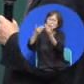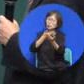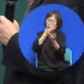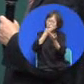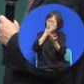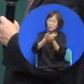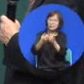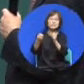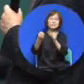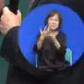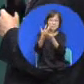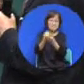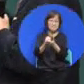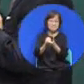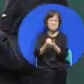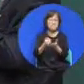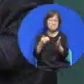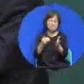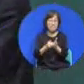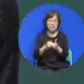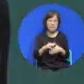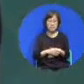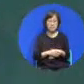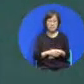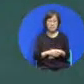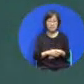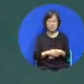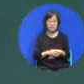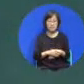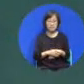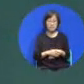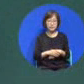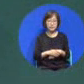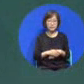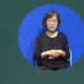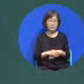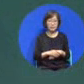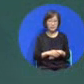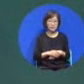important blessings were awaiting for Abraham. 이걸 알고 아브라함이